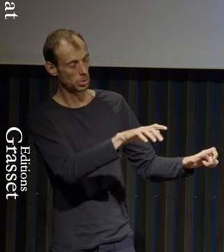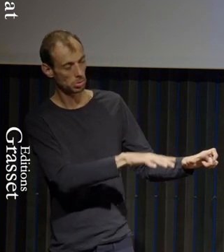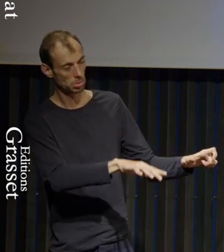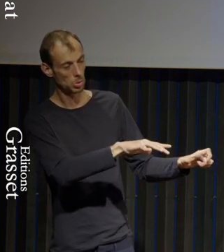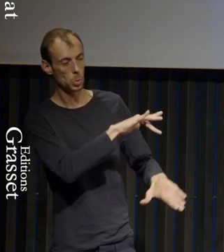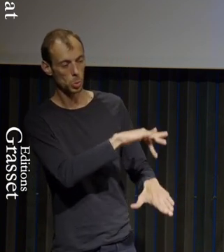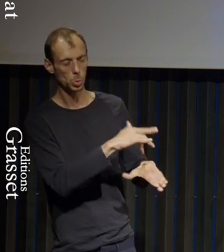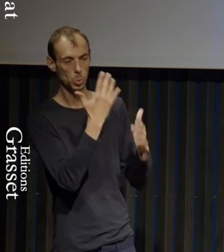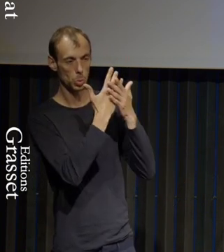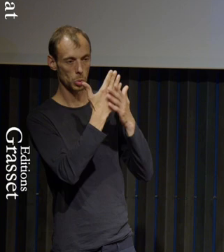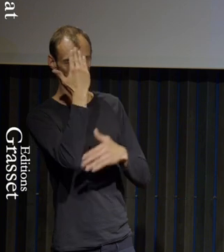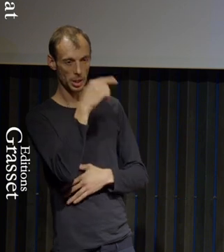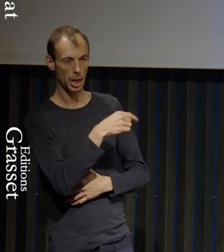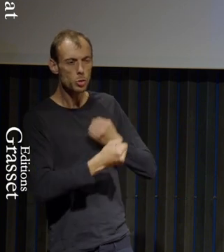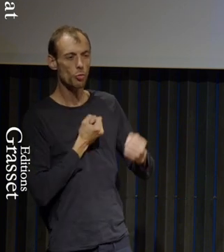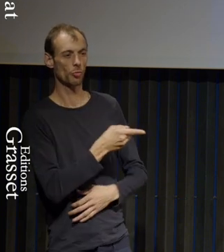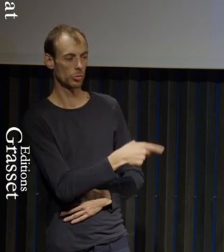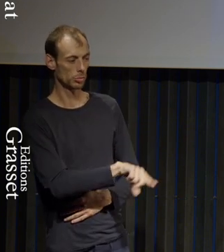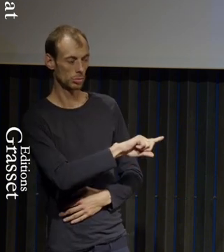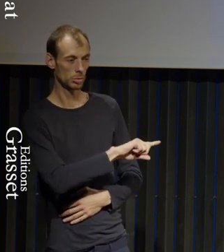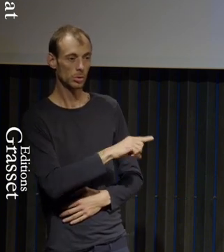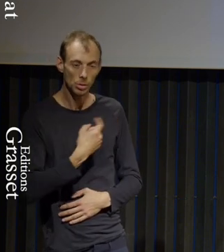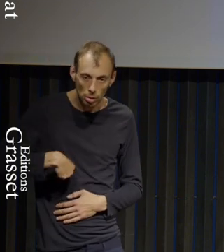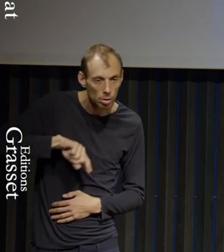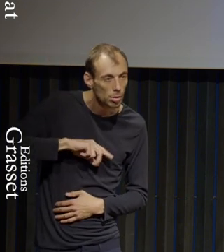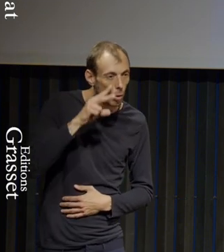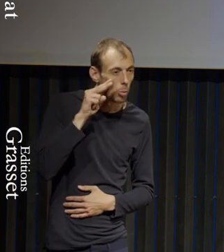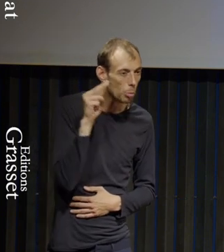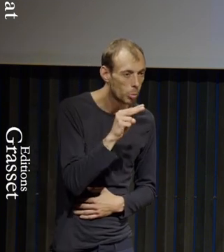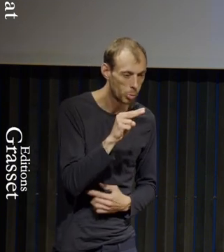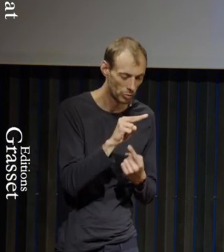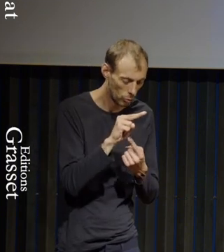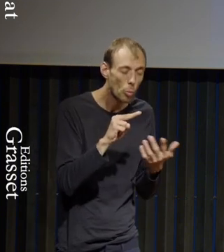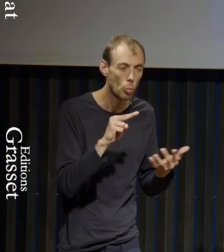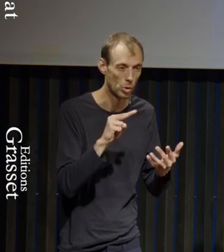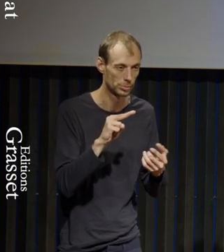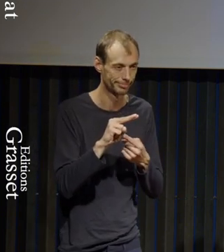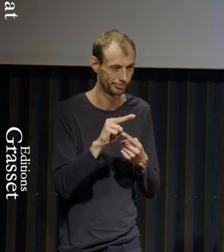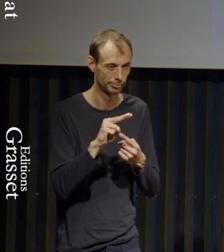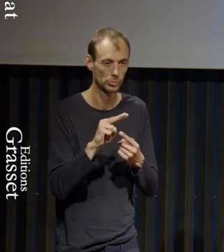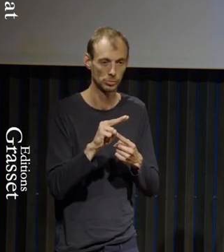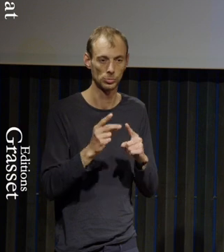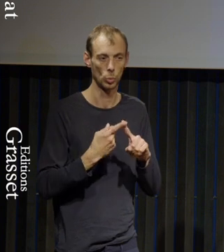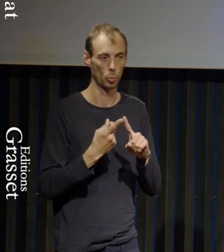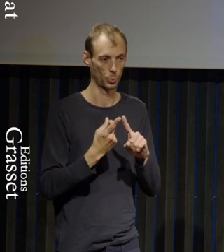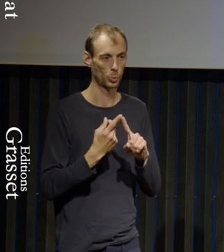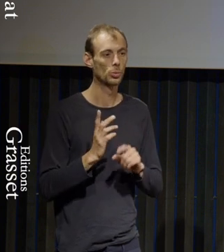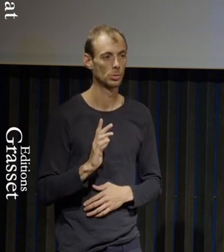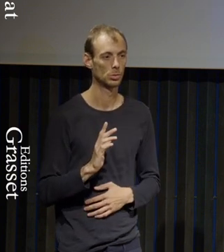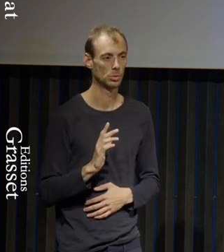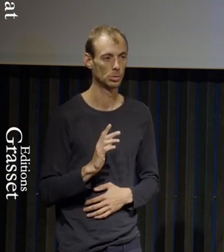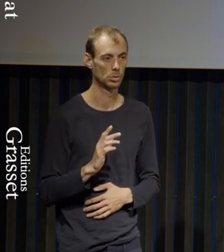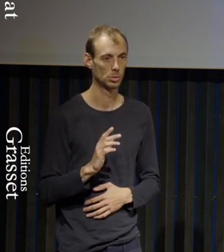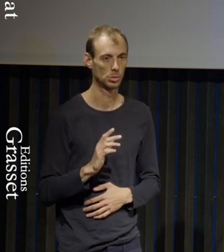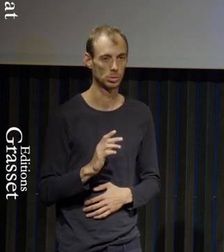mentaux. Mon intuition, c'est que, suivant le raisonnement que j'ai exposé là